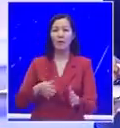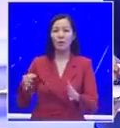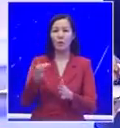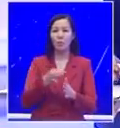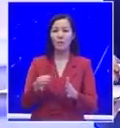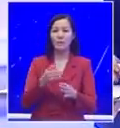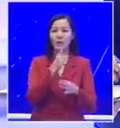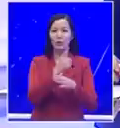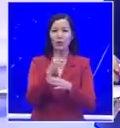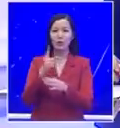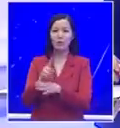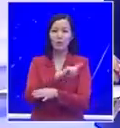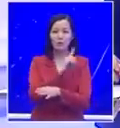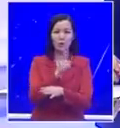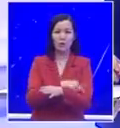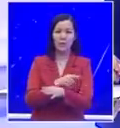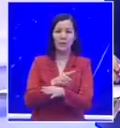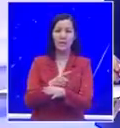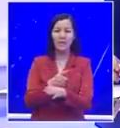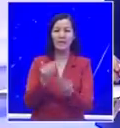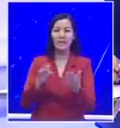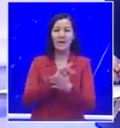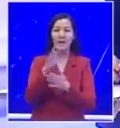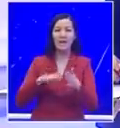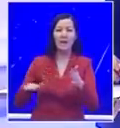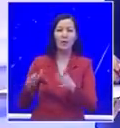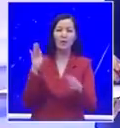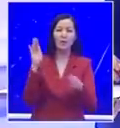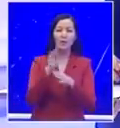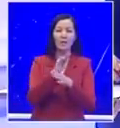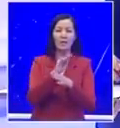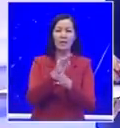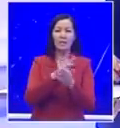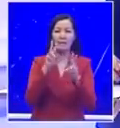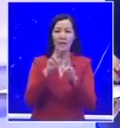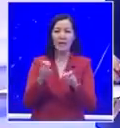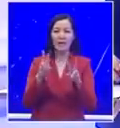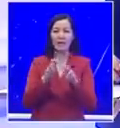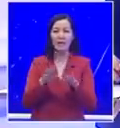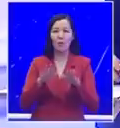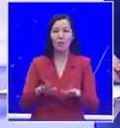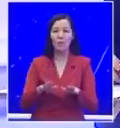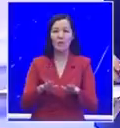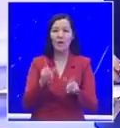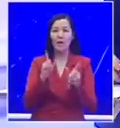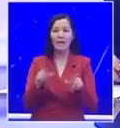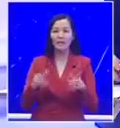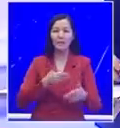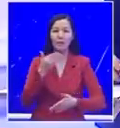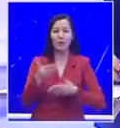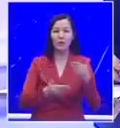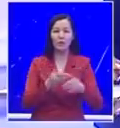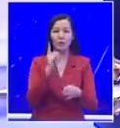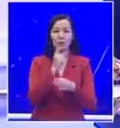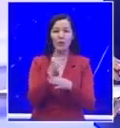Облыс аумағында шектеу шаралары күшейтілді. Өңірдегі қала аудандарда қосымша санитарлық посттар қойылып, азаматтардың жүріс-тұрысы